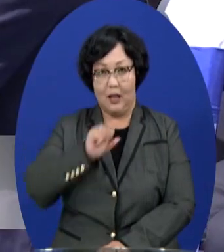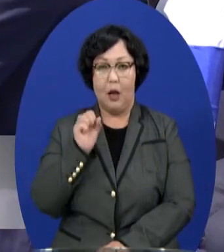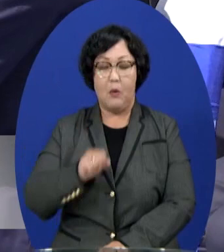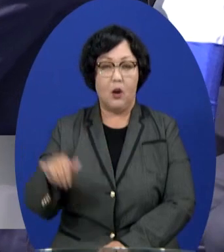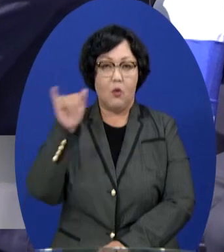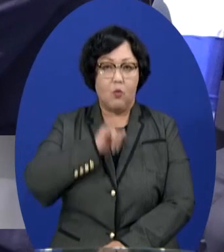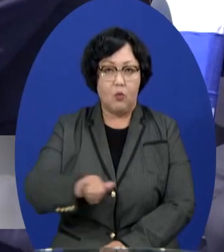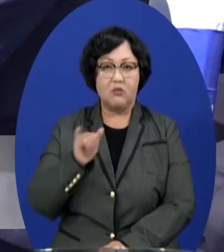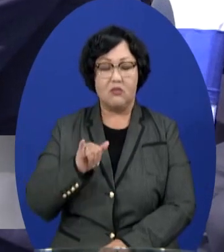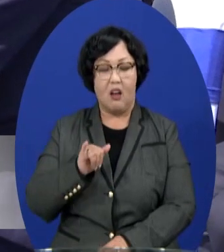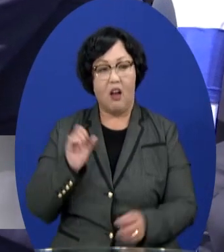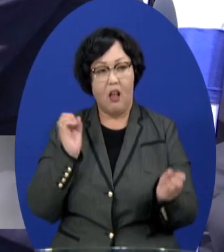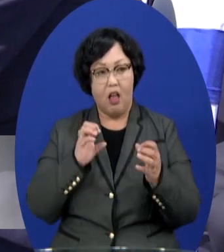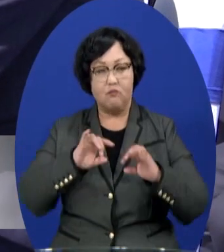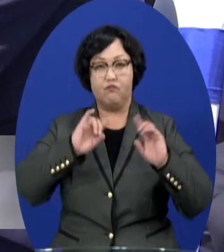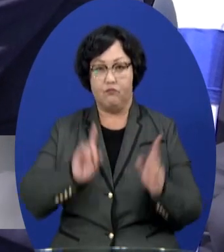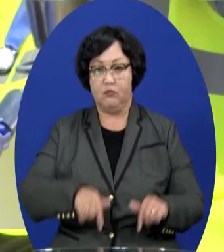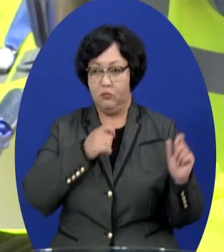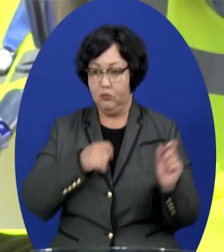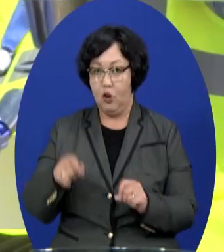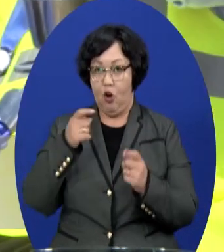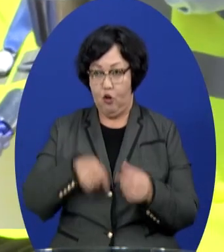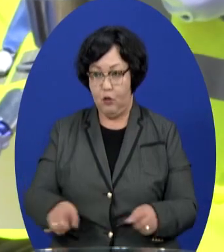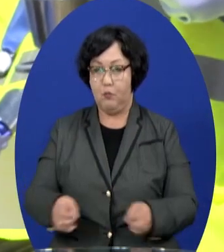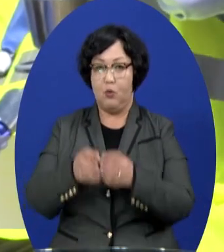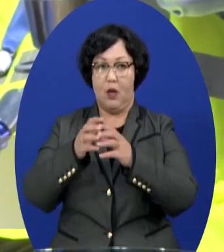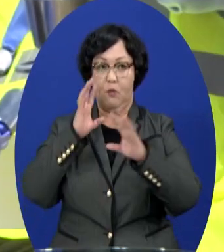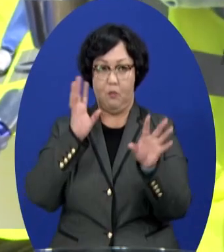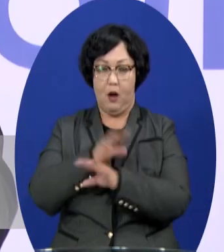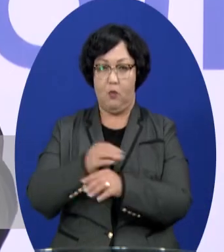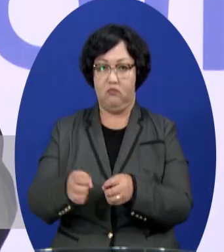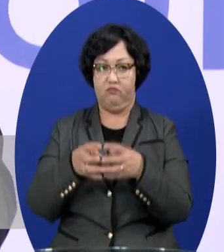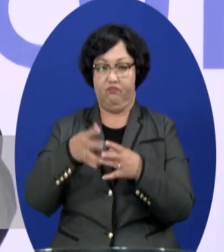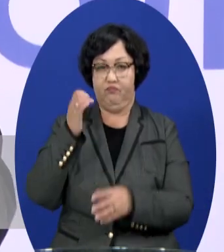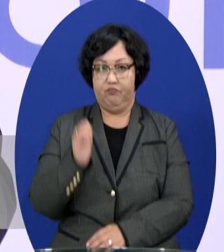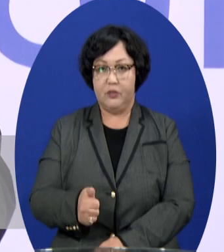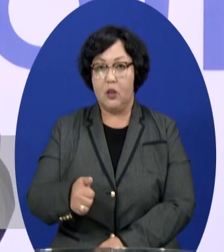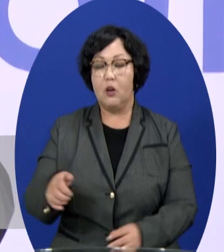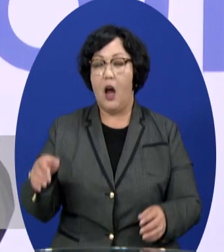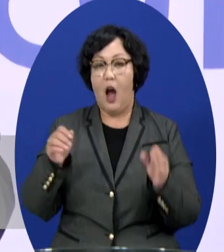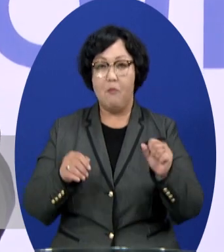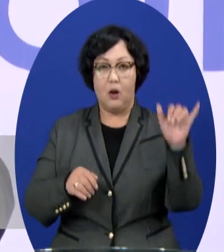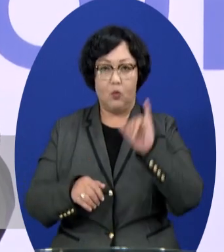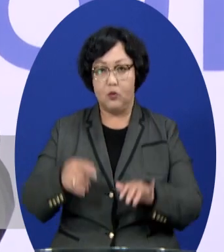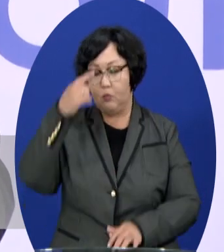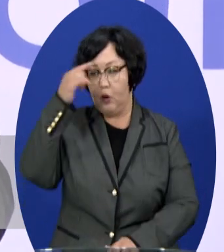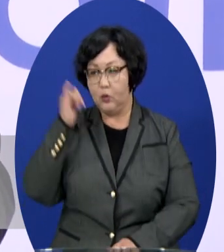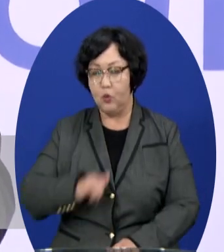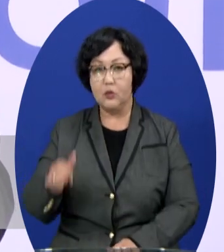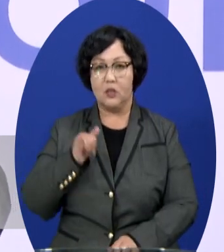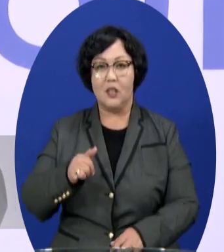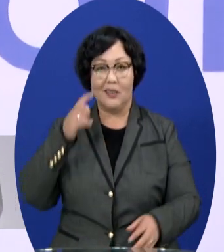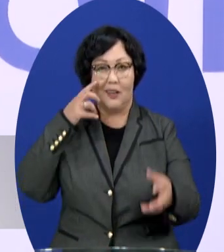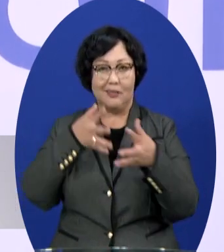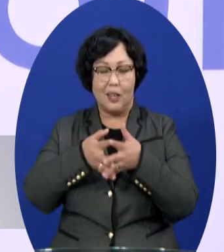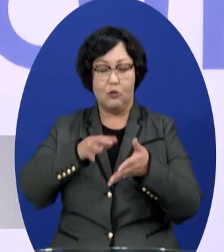улсын талтай зурсан гэрээ өнөөдөр ийхүү биллээ олж байна. Манай хоёр улсын стратегийн түншлэгийг батгах